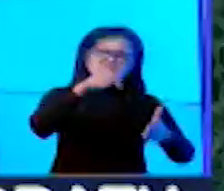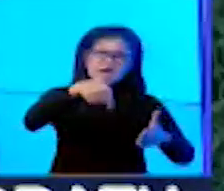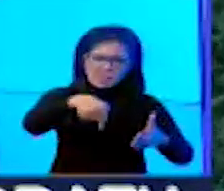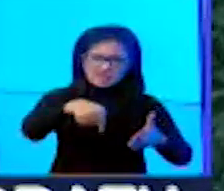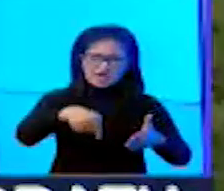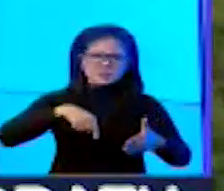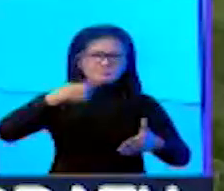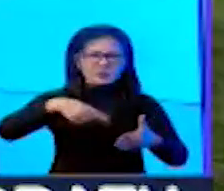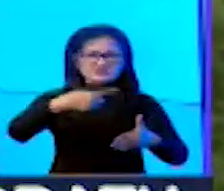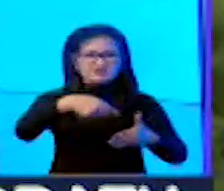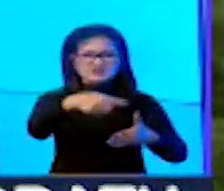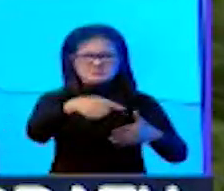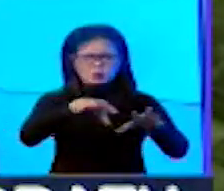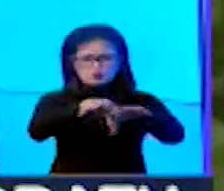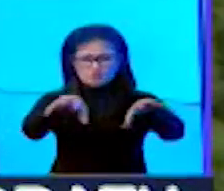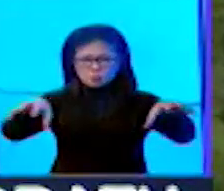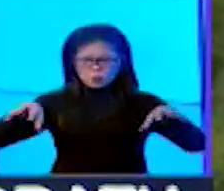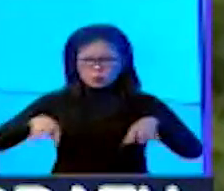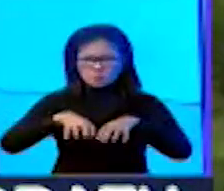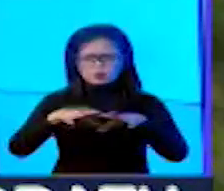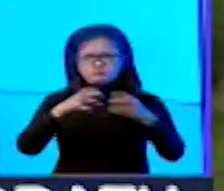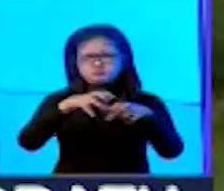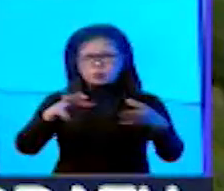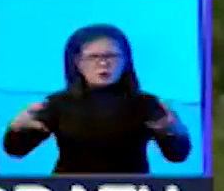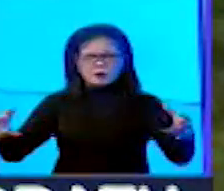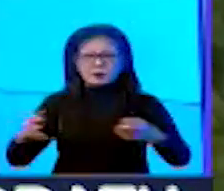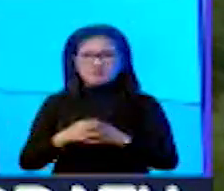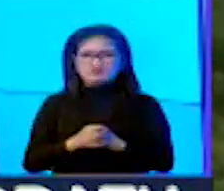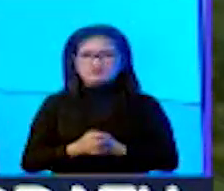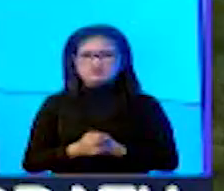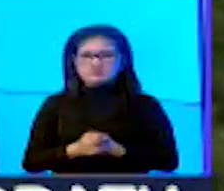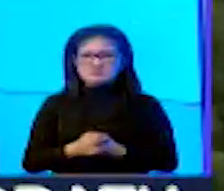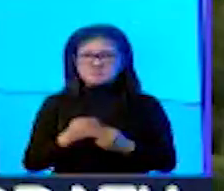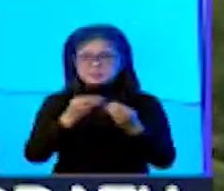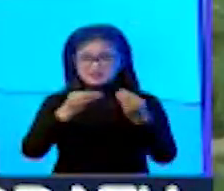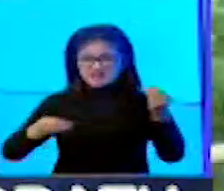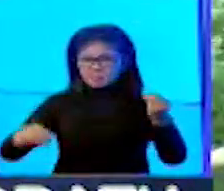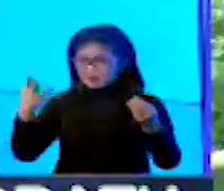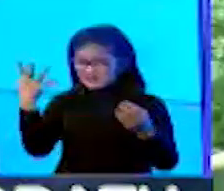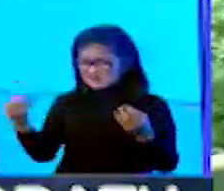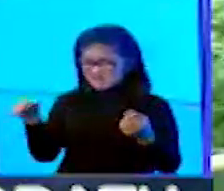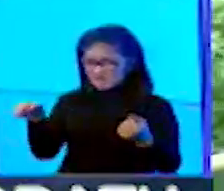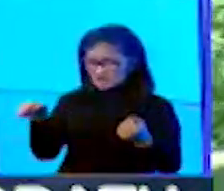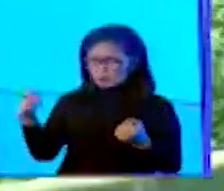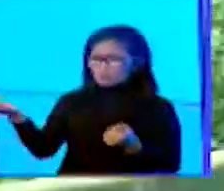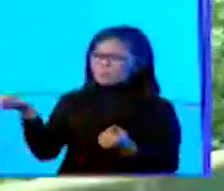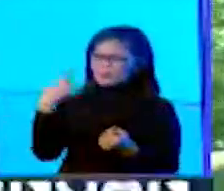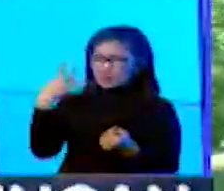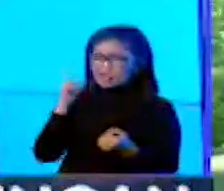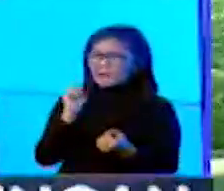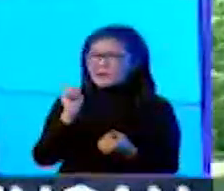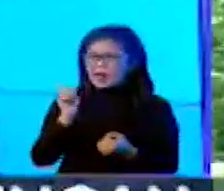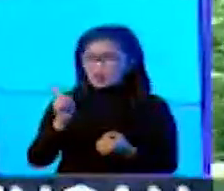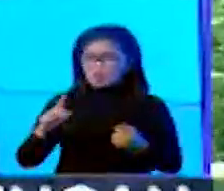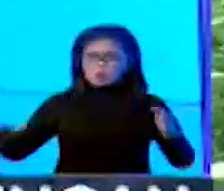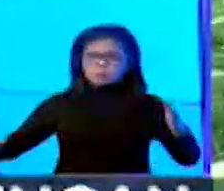semakin rusak. Tokoh masyarakat Desa Sidorejo, Sukiman, mengatakan apabila terjadi erupsi Merapi, evakuasi warga akan melalui